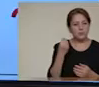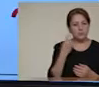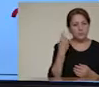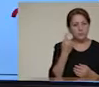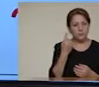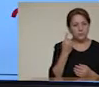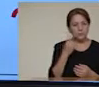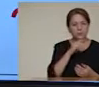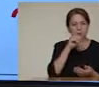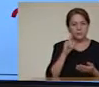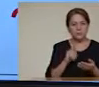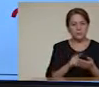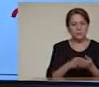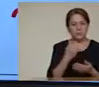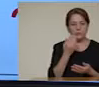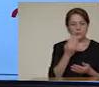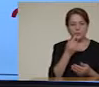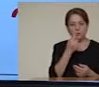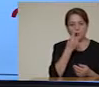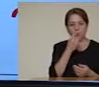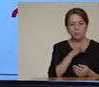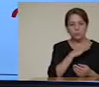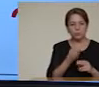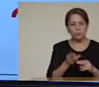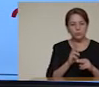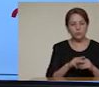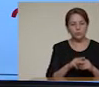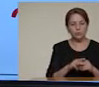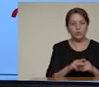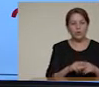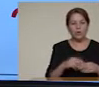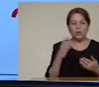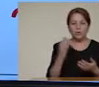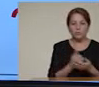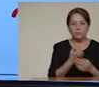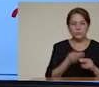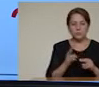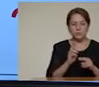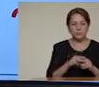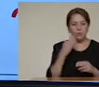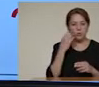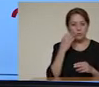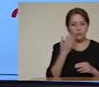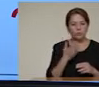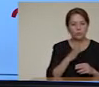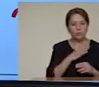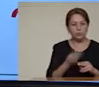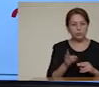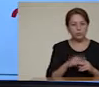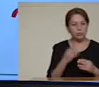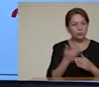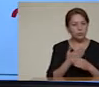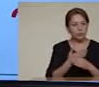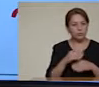savol da sizge yaqroq bo'lish uchun, ya'ni aniqlashingiz uchun osonroq bo'lish uchun yana yordam